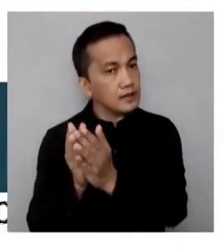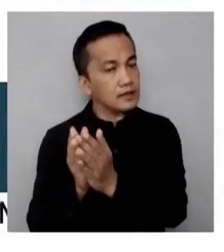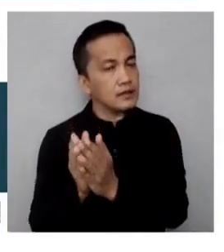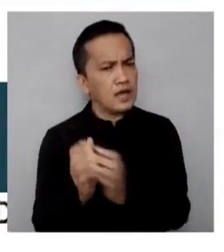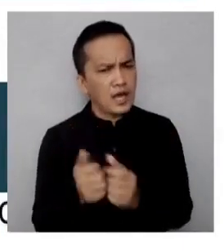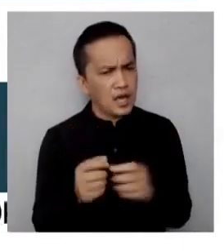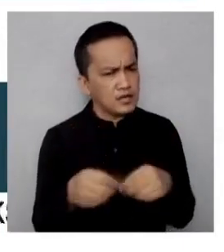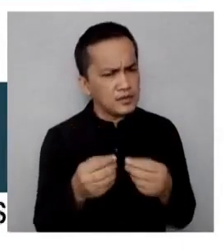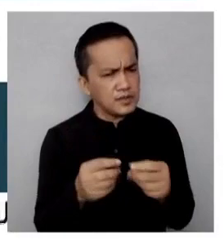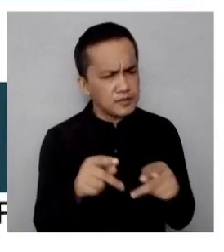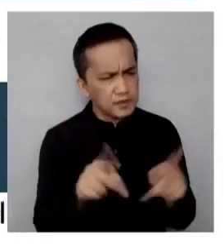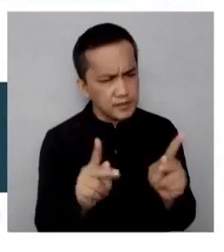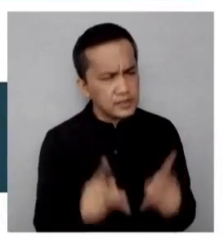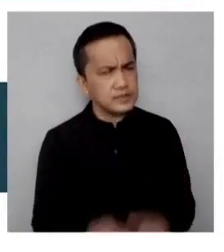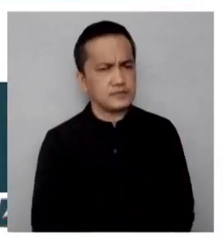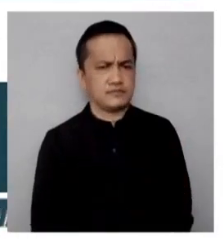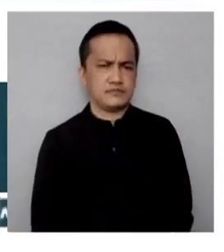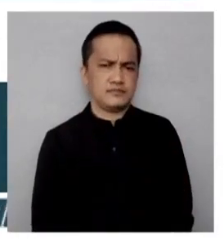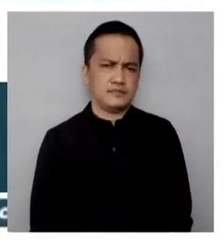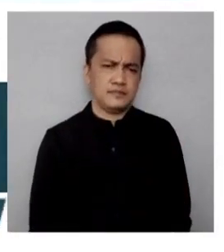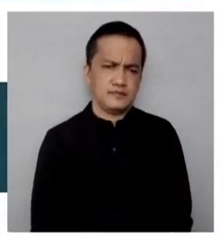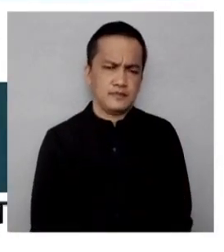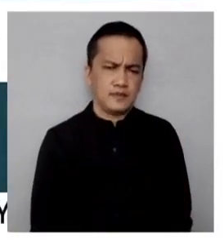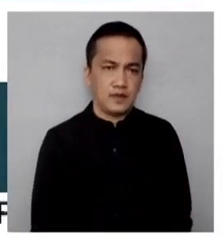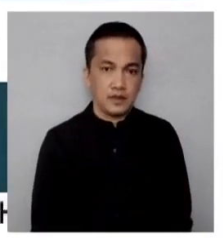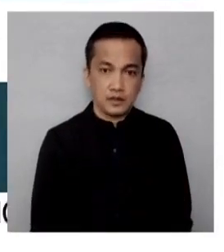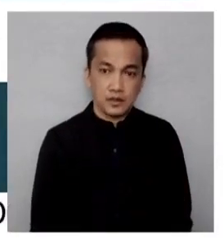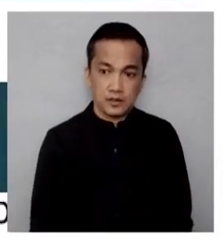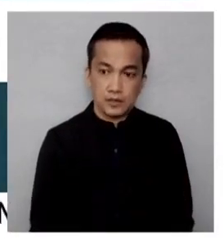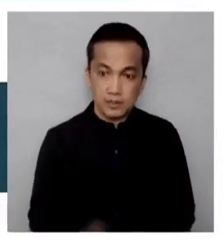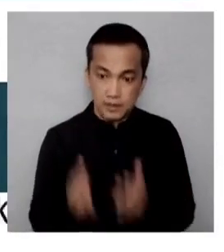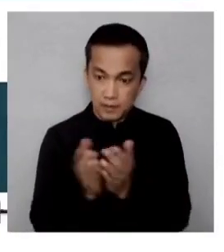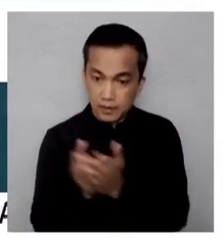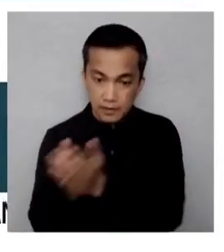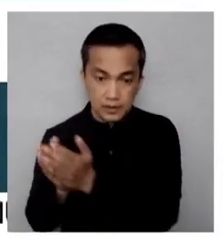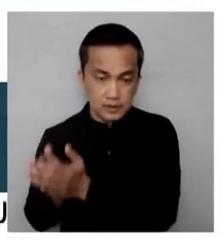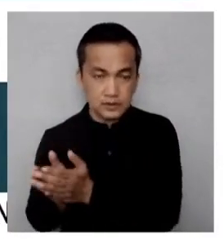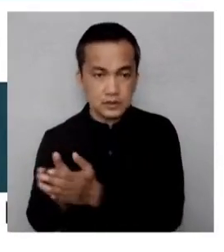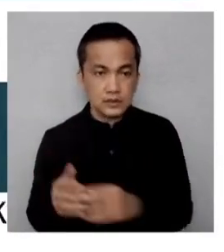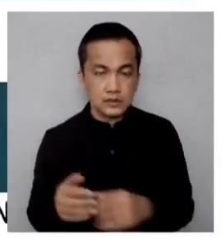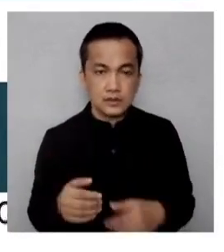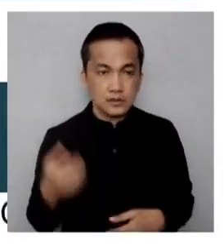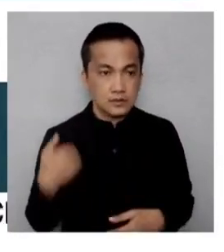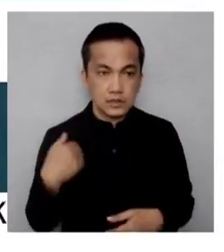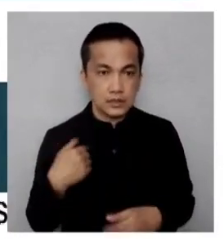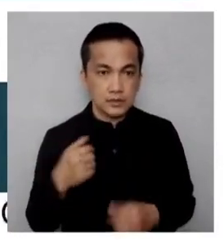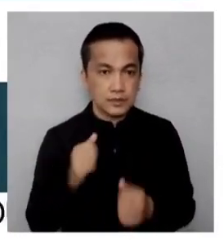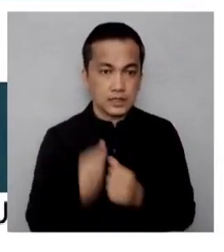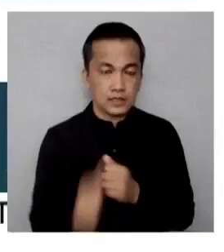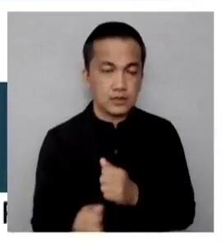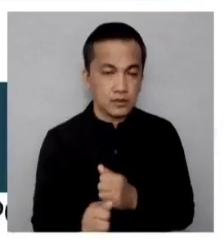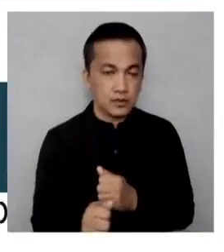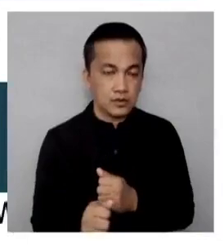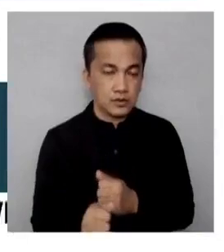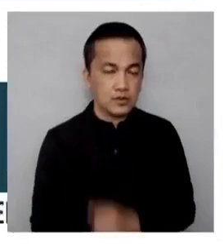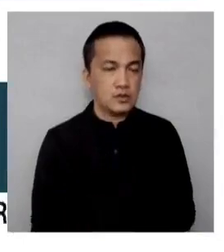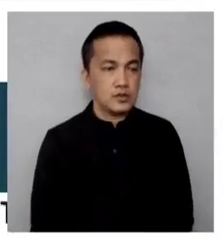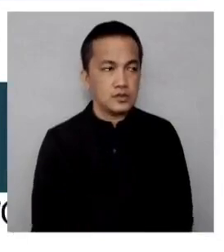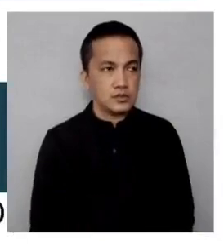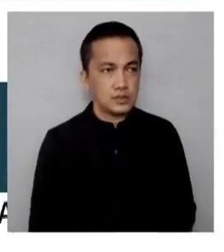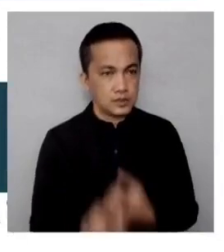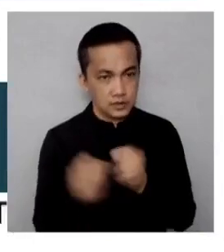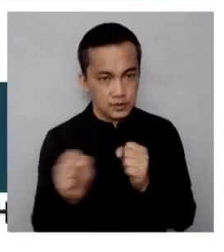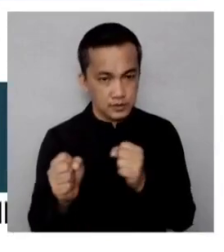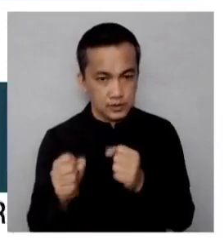nakaka-issue ng mga permit yung mga vessels, halimbawa, na hindi naman pasado doon sa mga security